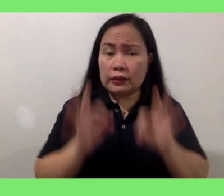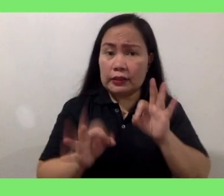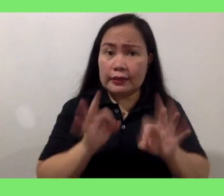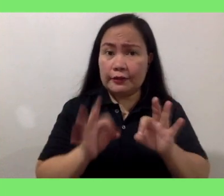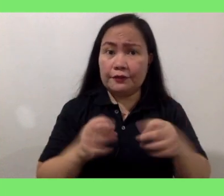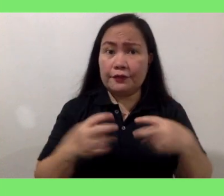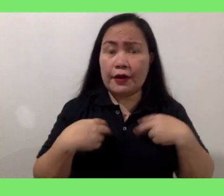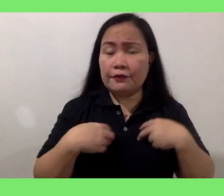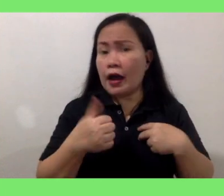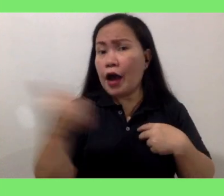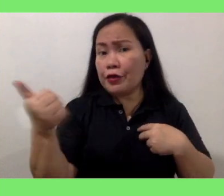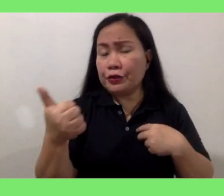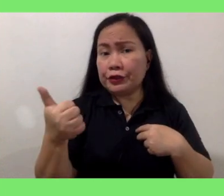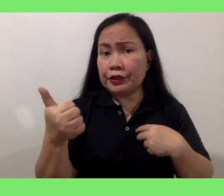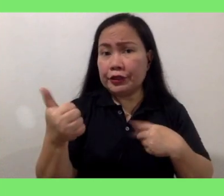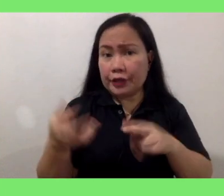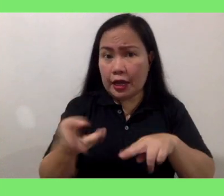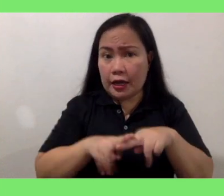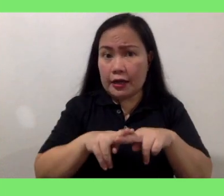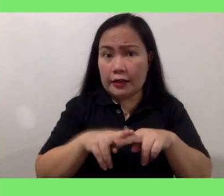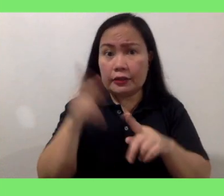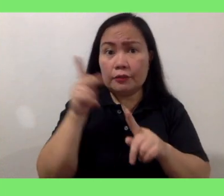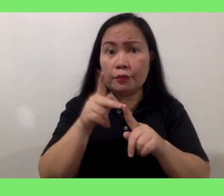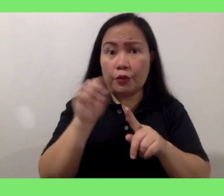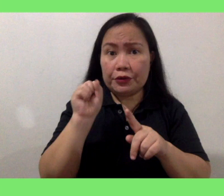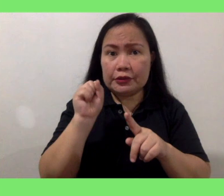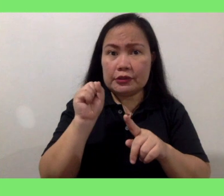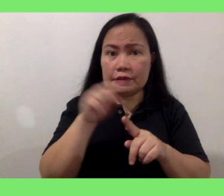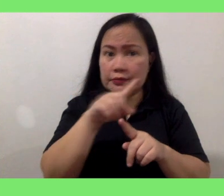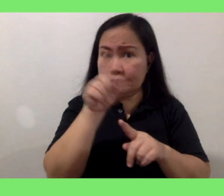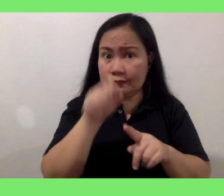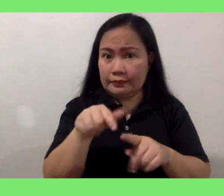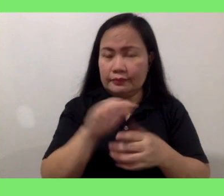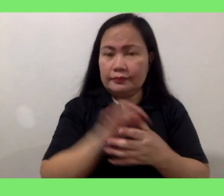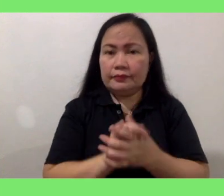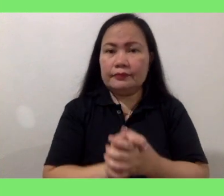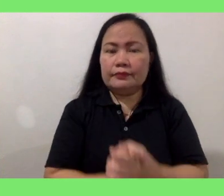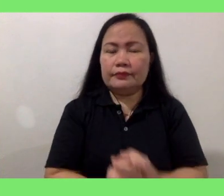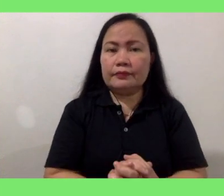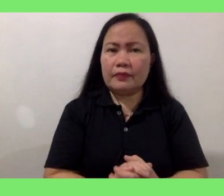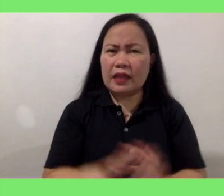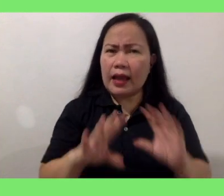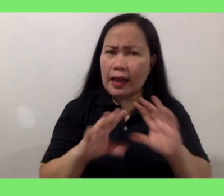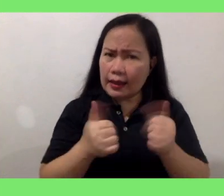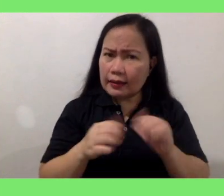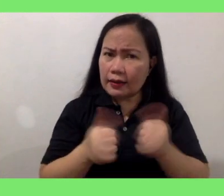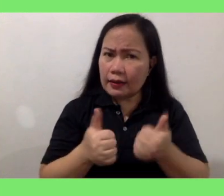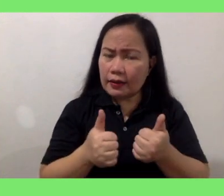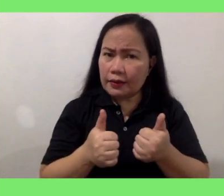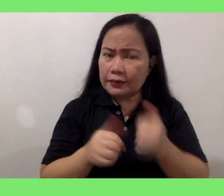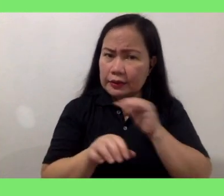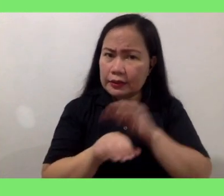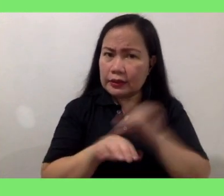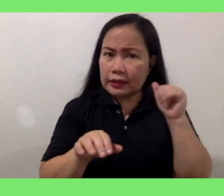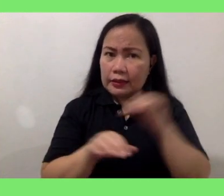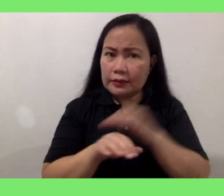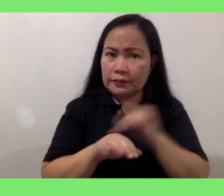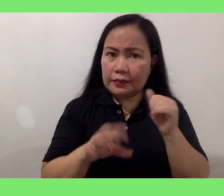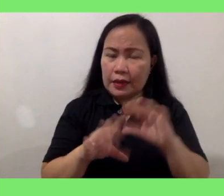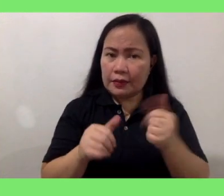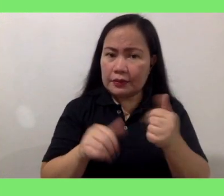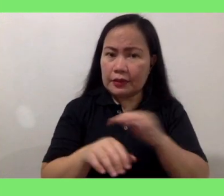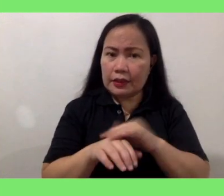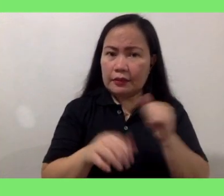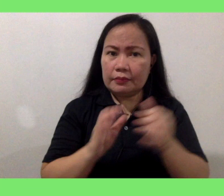also have another point? Okay? Paano kung meron pa tayong isa pang point? So, paano natin